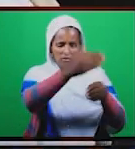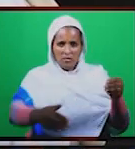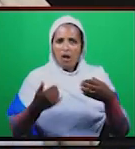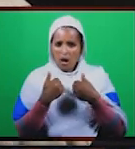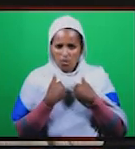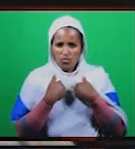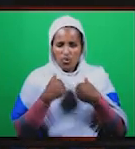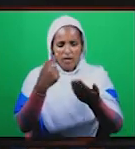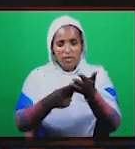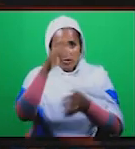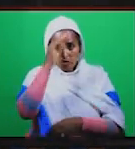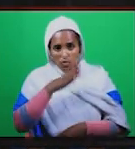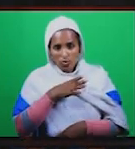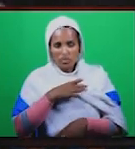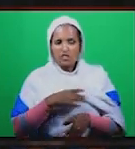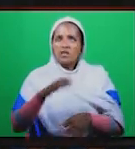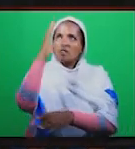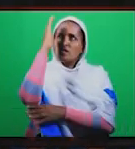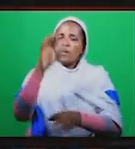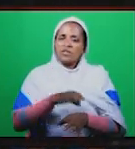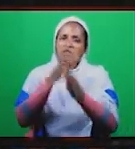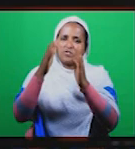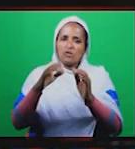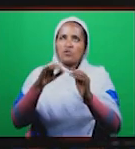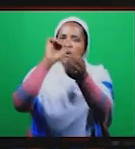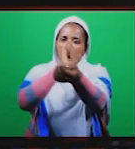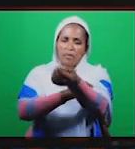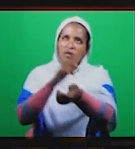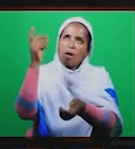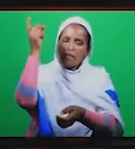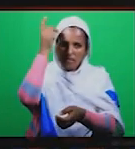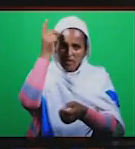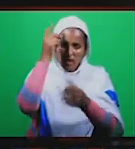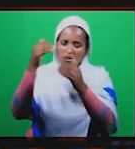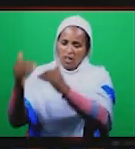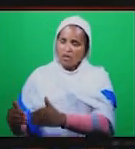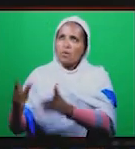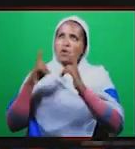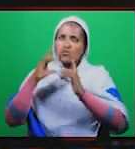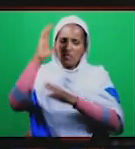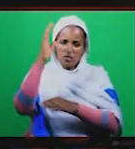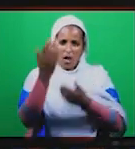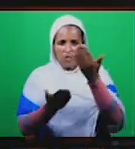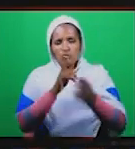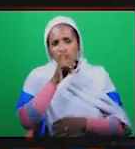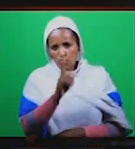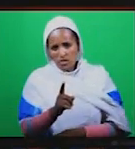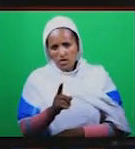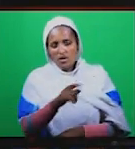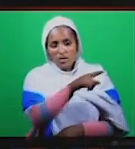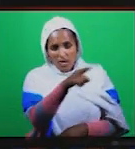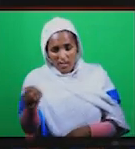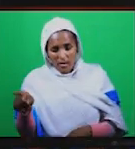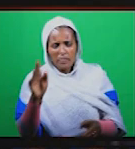ተነግሯል፣ ሰማዕት ናቸው፣ ለሃይማኖታቸው ሰማዕት ተሰውተዋል። እነዚህ ሰዎች እግዚአብሔር